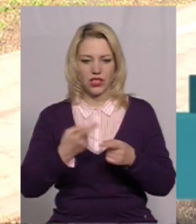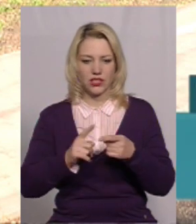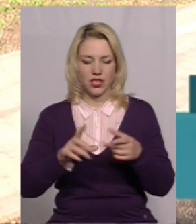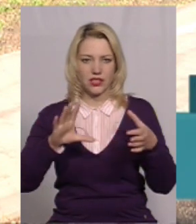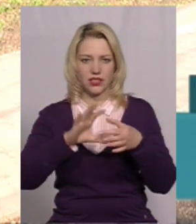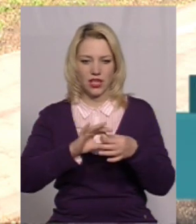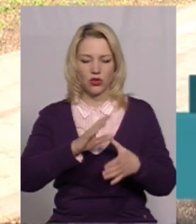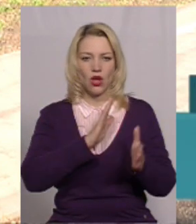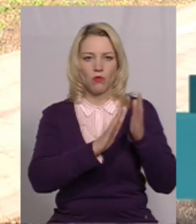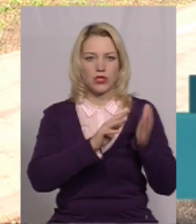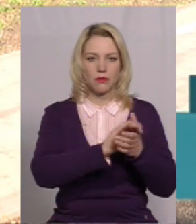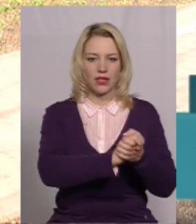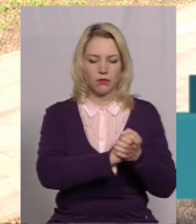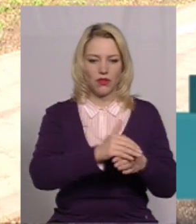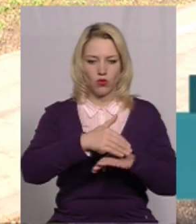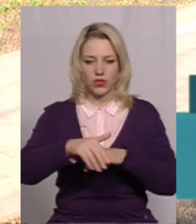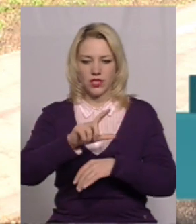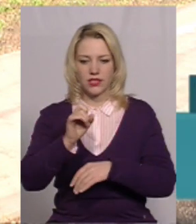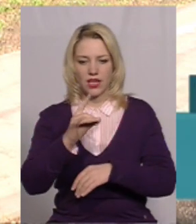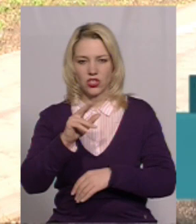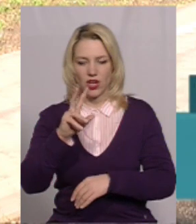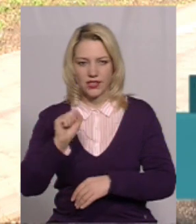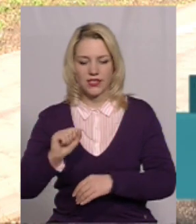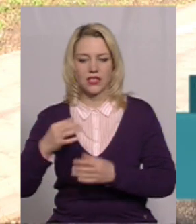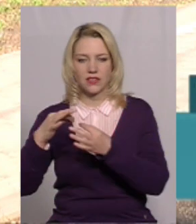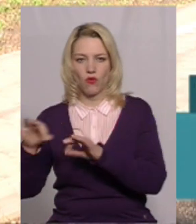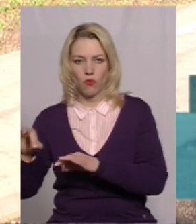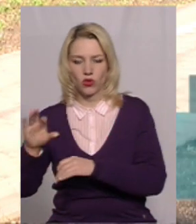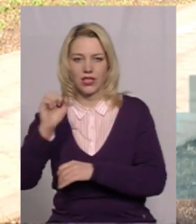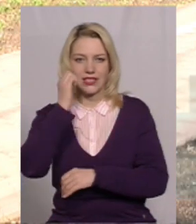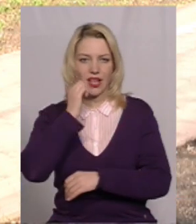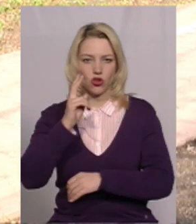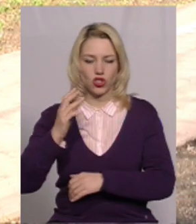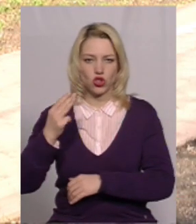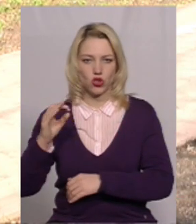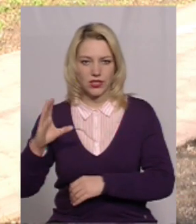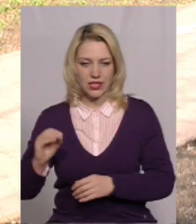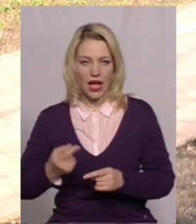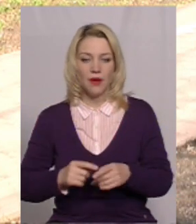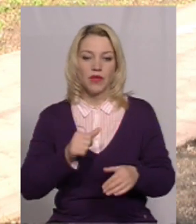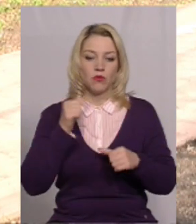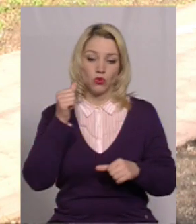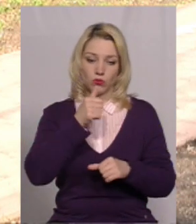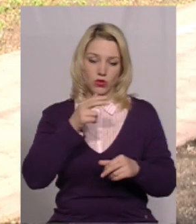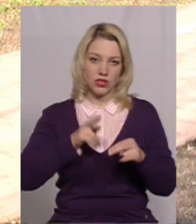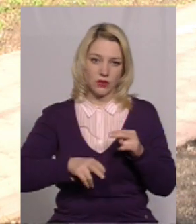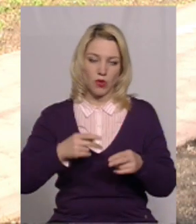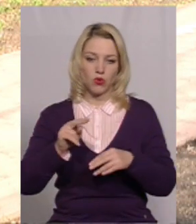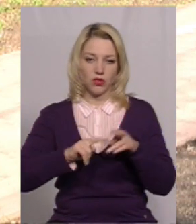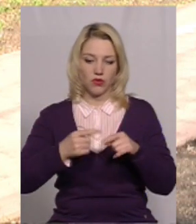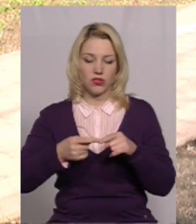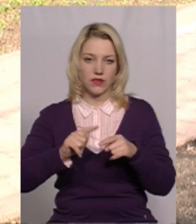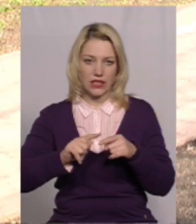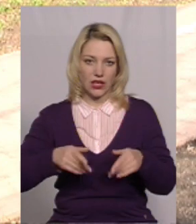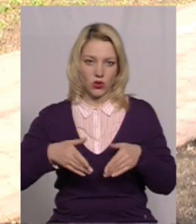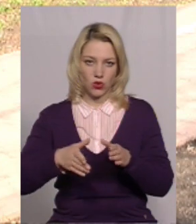проспект Миру із вулицею Зарічанської, Свободи та Старокостянтинівським шосе. Минулого року закінчили будівництво ось цієї велодоріжки у парку імені